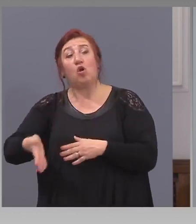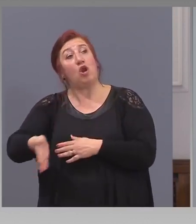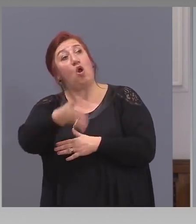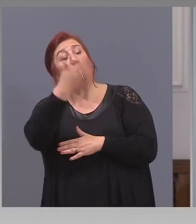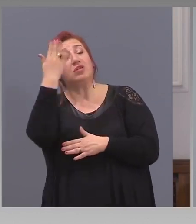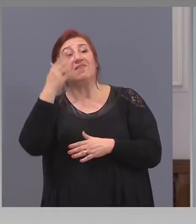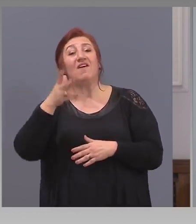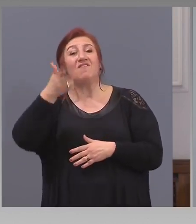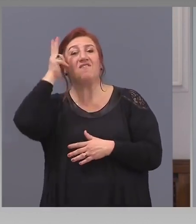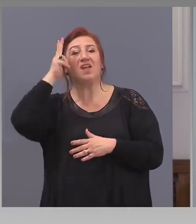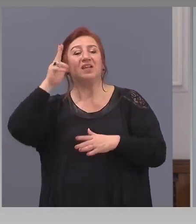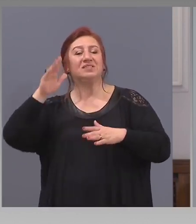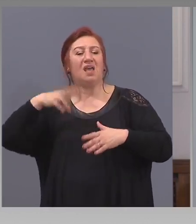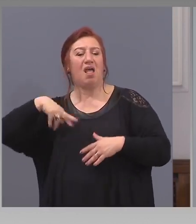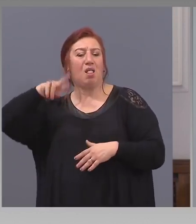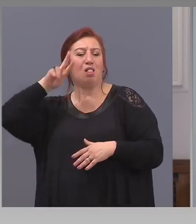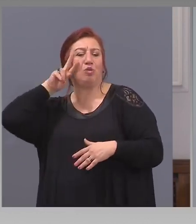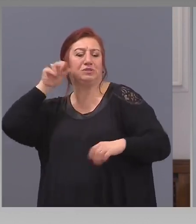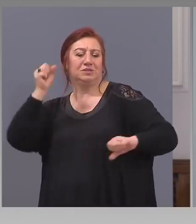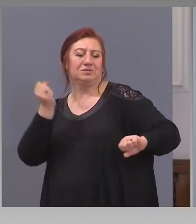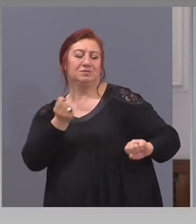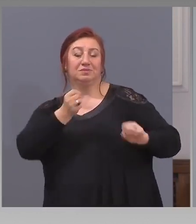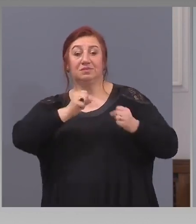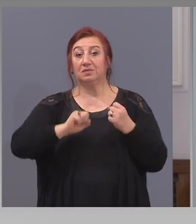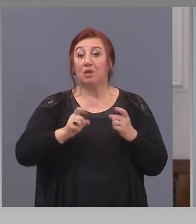или къде и да било.